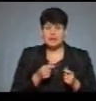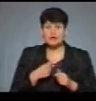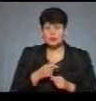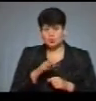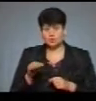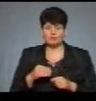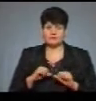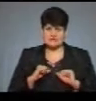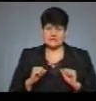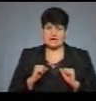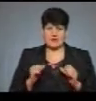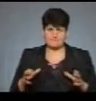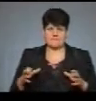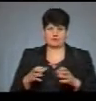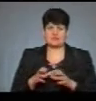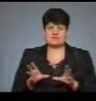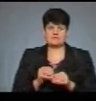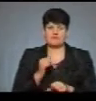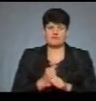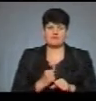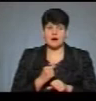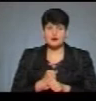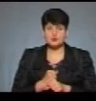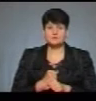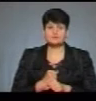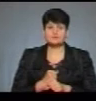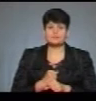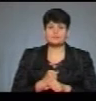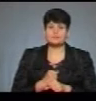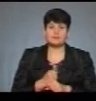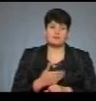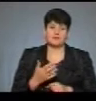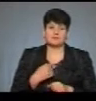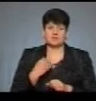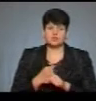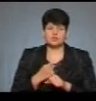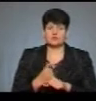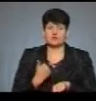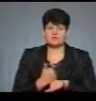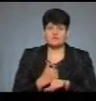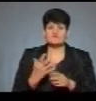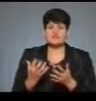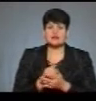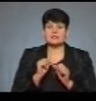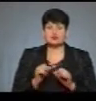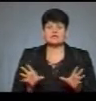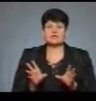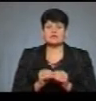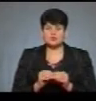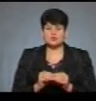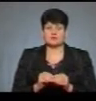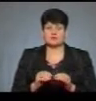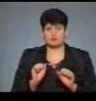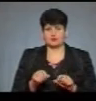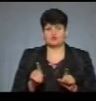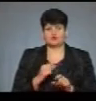ми стараємося акумулювати співпрацю, оскільки знаєте, ми працюємо головним критерієм, виграти можна тільки разом. Тільки об'єднавши зусилля, ми можемо